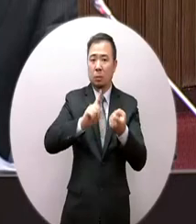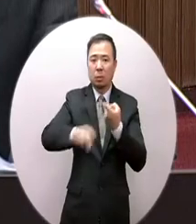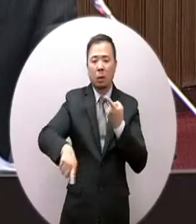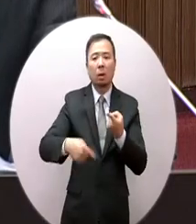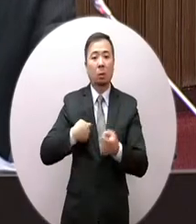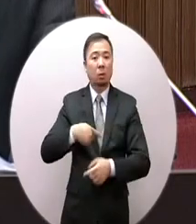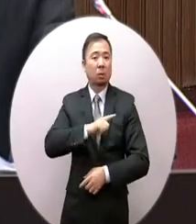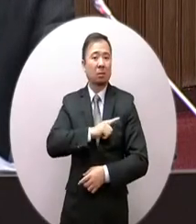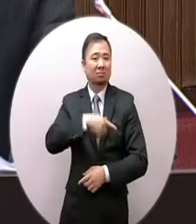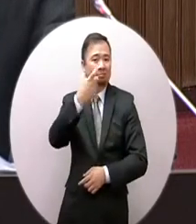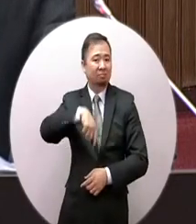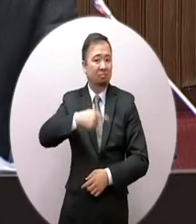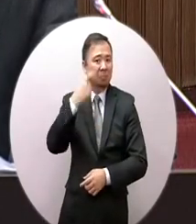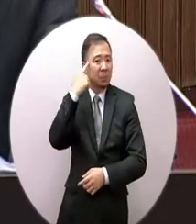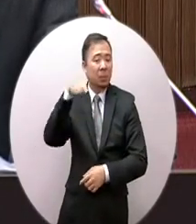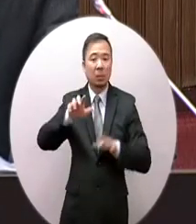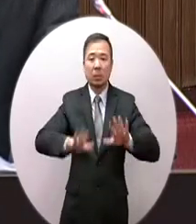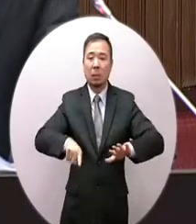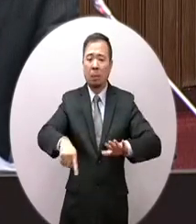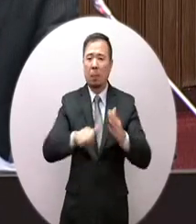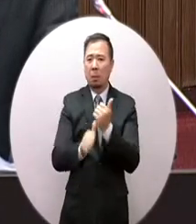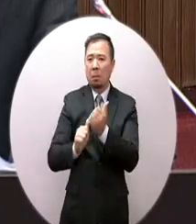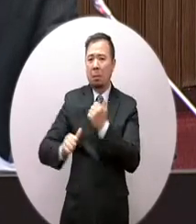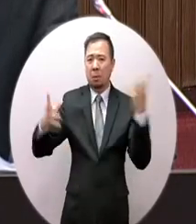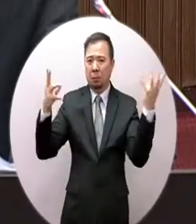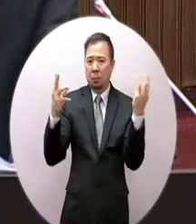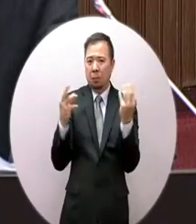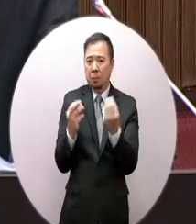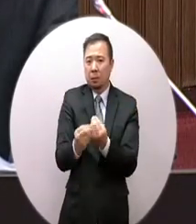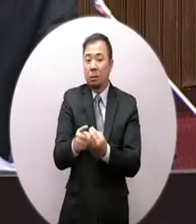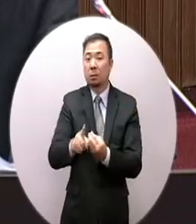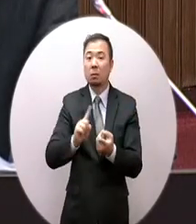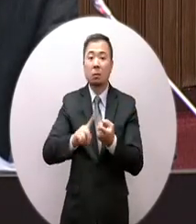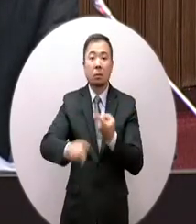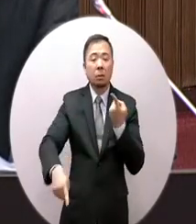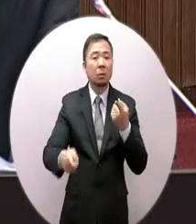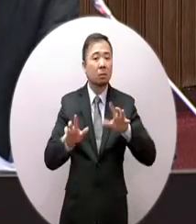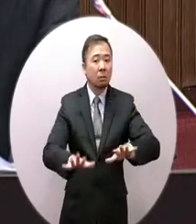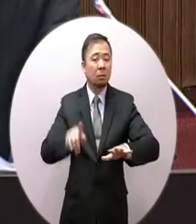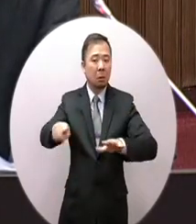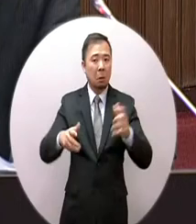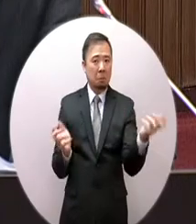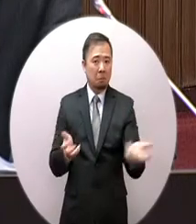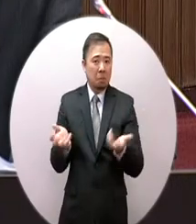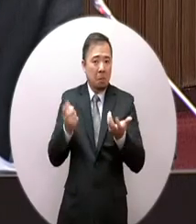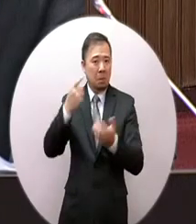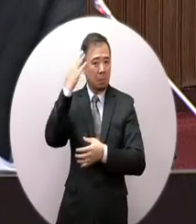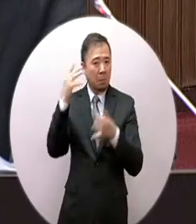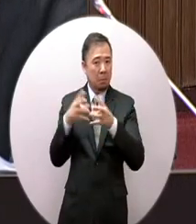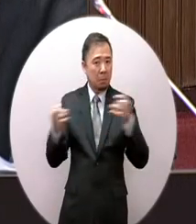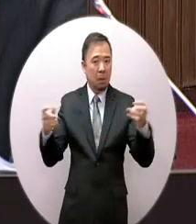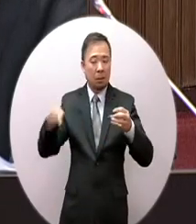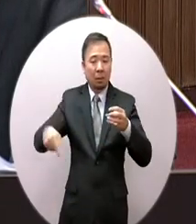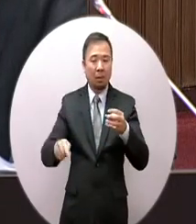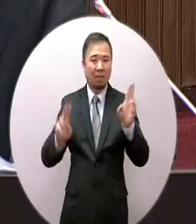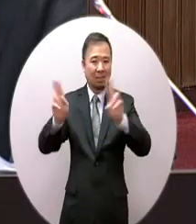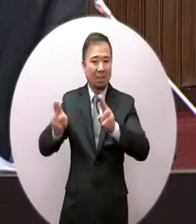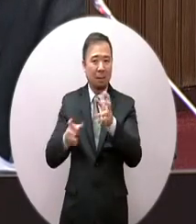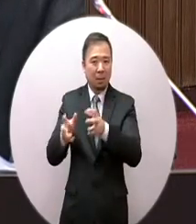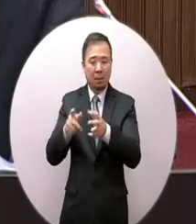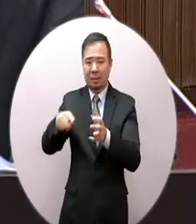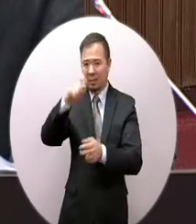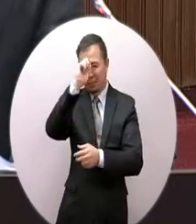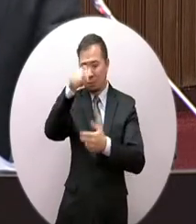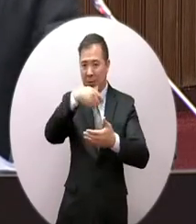其实我们现在人口一直在递减，你们现在把这个燃煤，这个发电降到